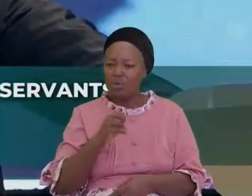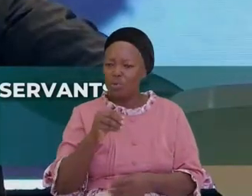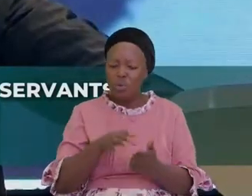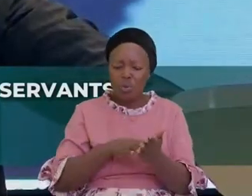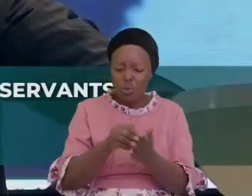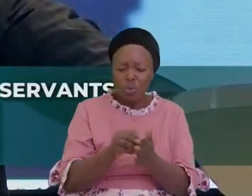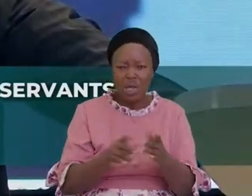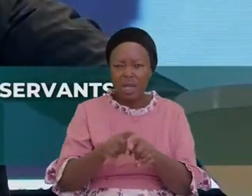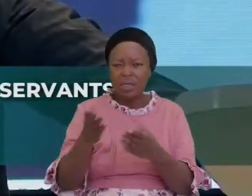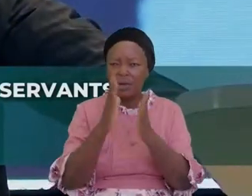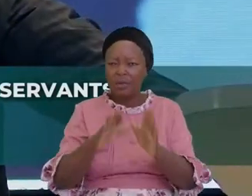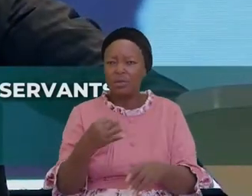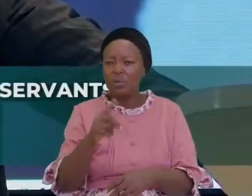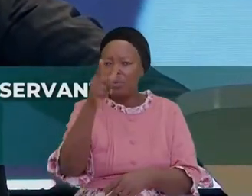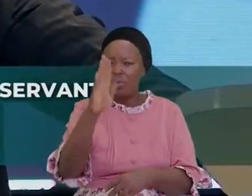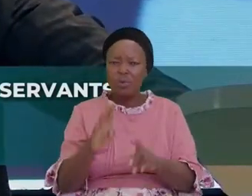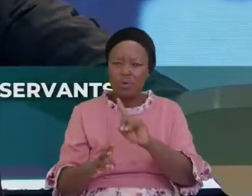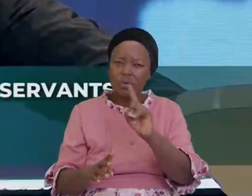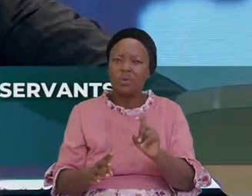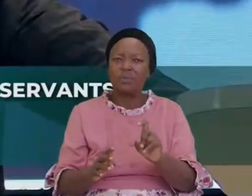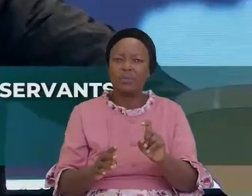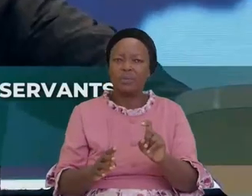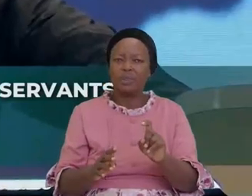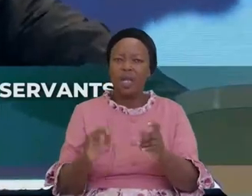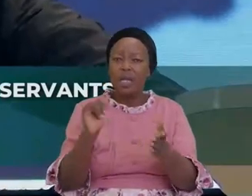Donc sommes-nous si faibles en tant que serviteurs de Dieu?